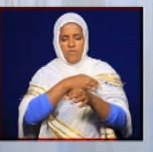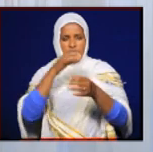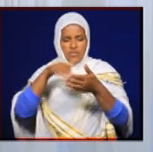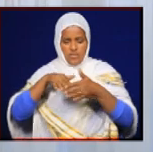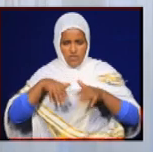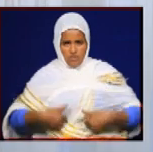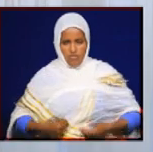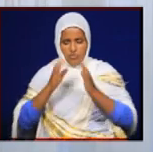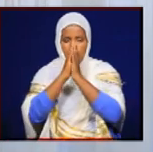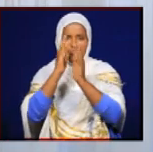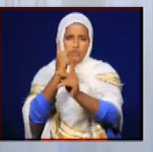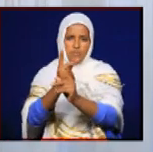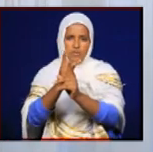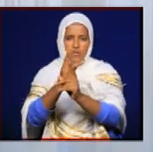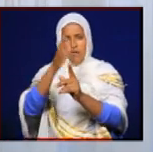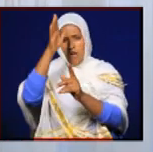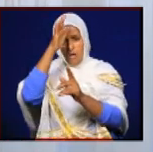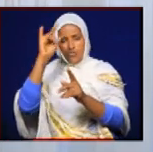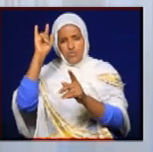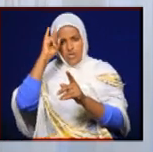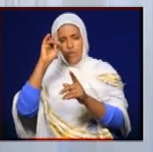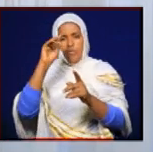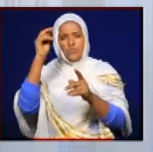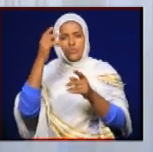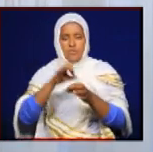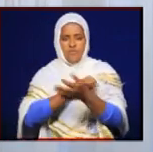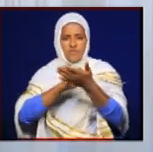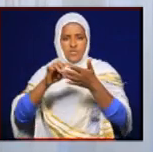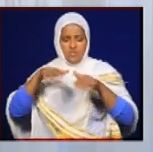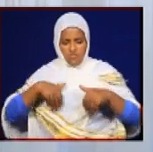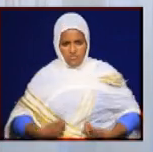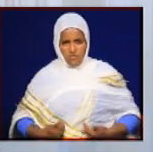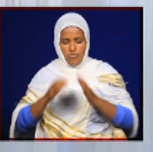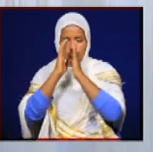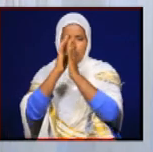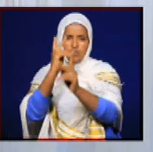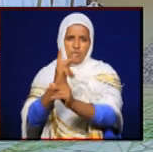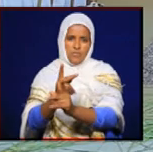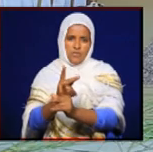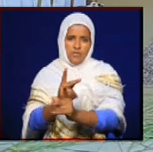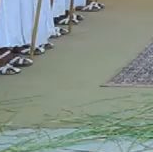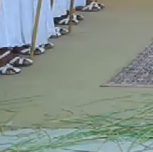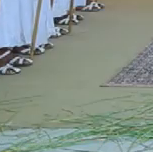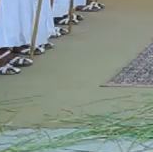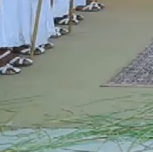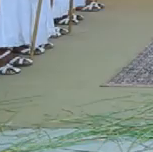የመንፈስን ዝለት በጸሎት ተጠብቅ አቡነ ዜና ማርቆስ የመንፈስን ዝለት በጸሎት ተጠብቅ